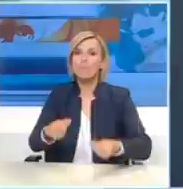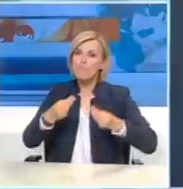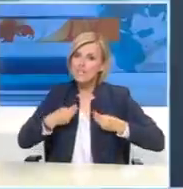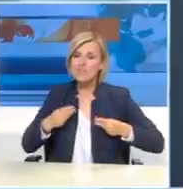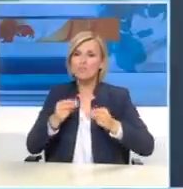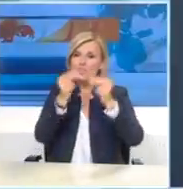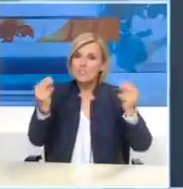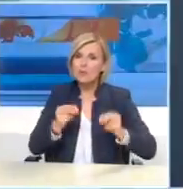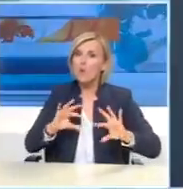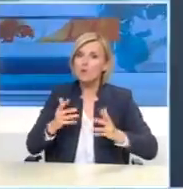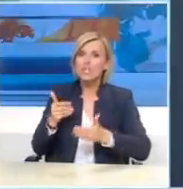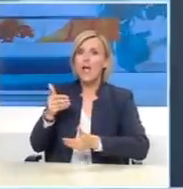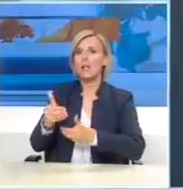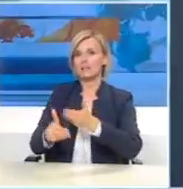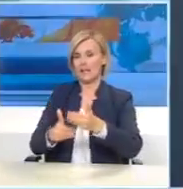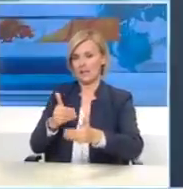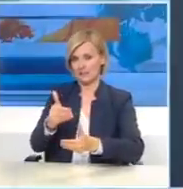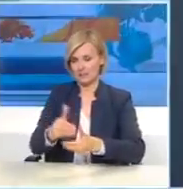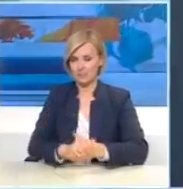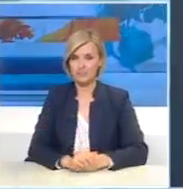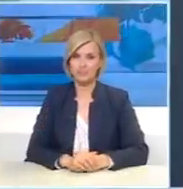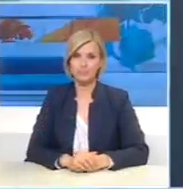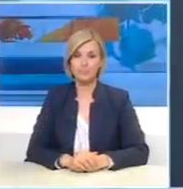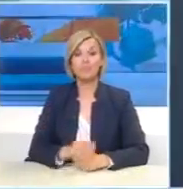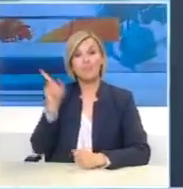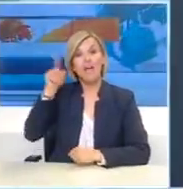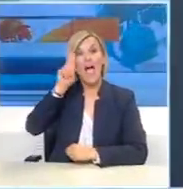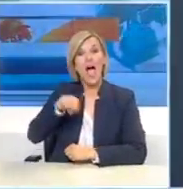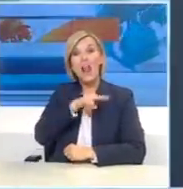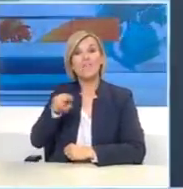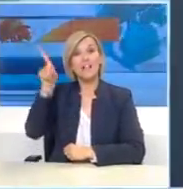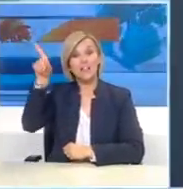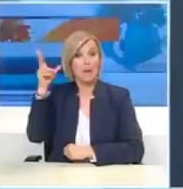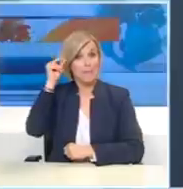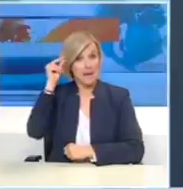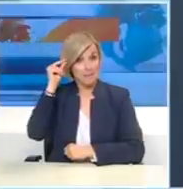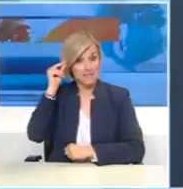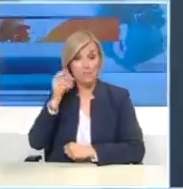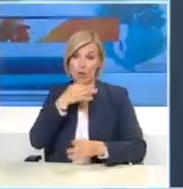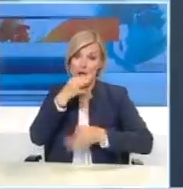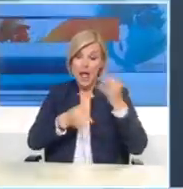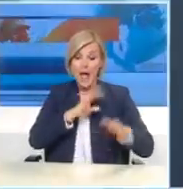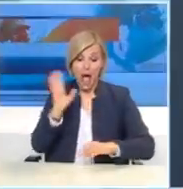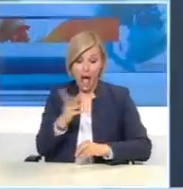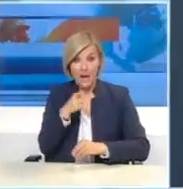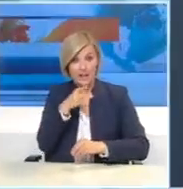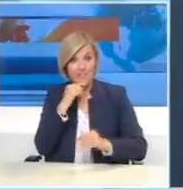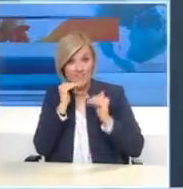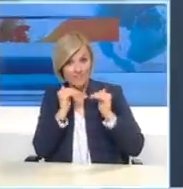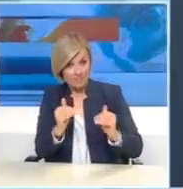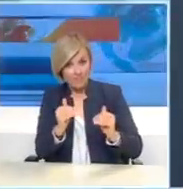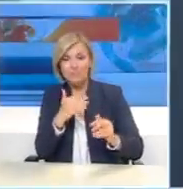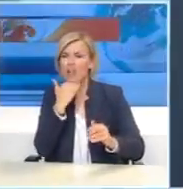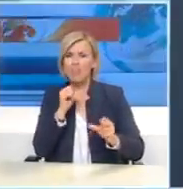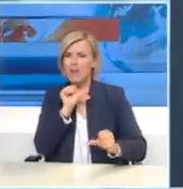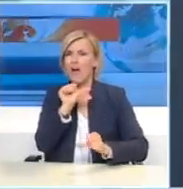στη χώρα μας. Σύμφωνα με τους συναδέλφους από το Ελβετικό Πανεπιστήμιο, αν παραμείνουν έτσι τα δεδομένα, ο ιός δεν θα αλλάξει σημαντικά